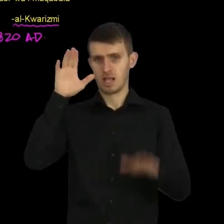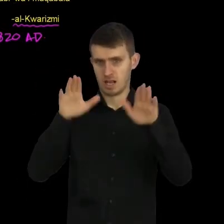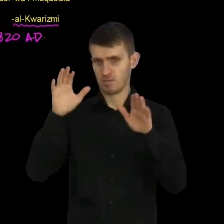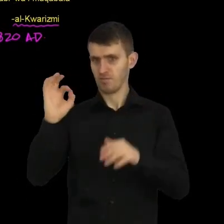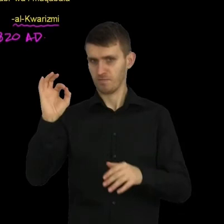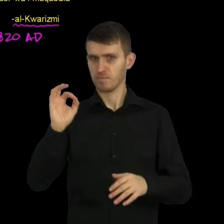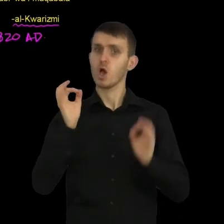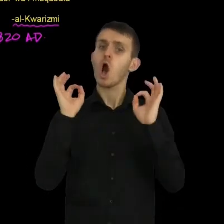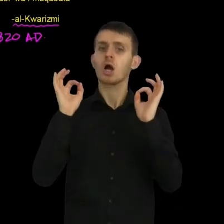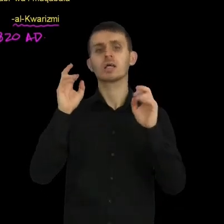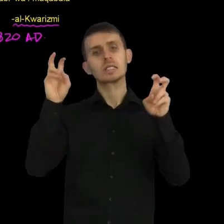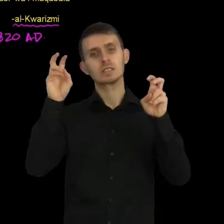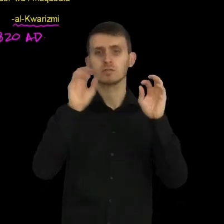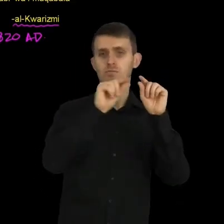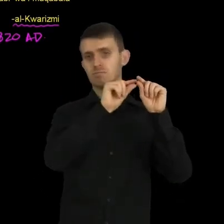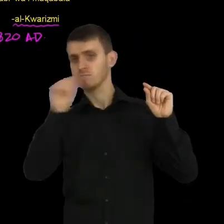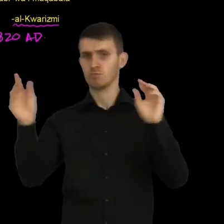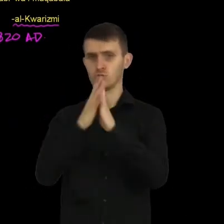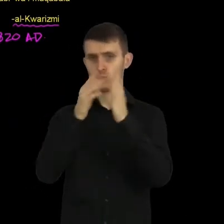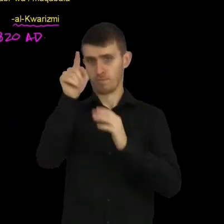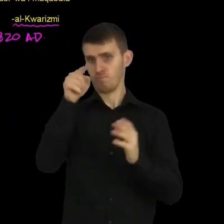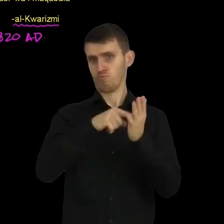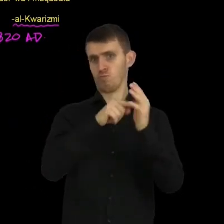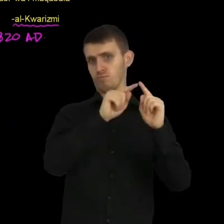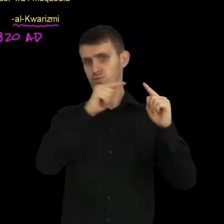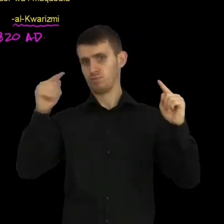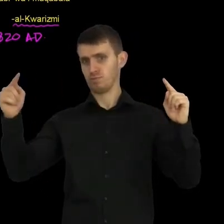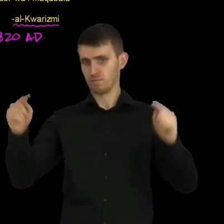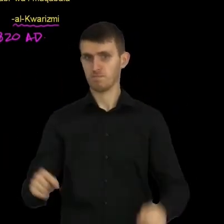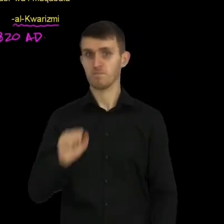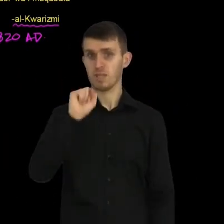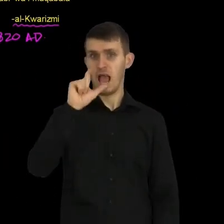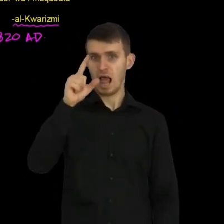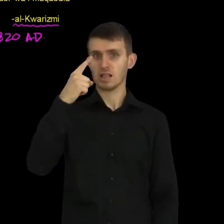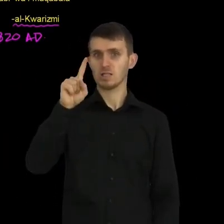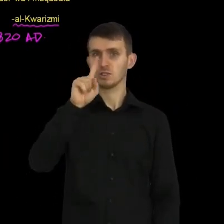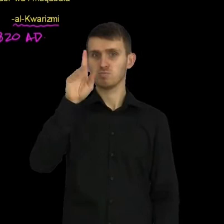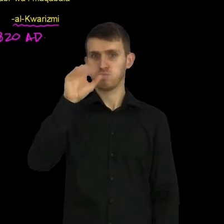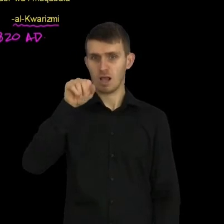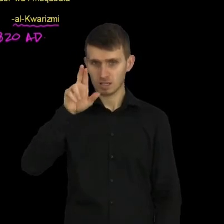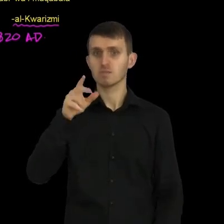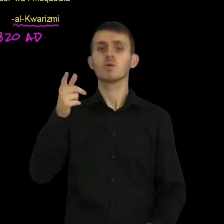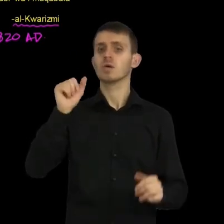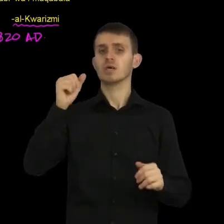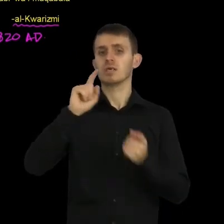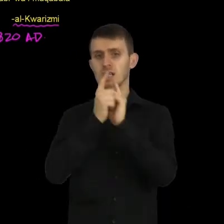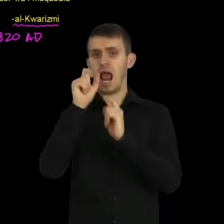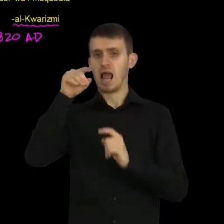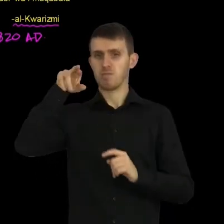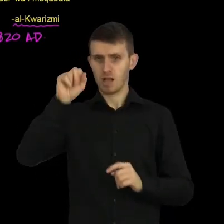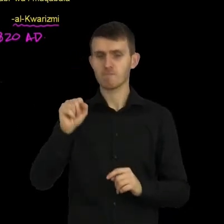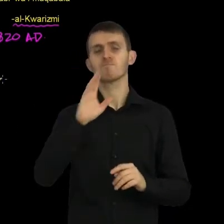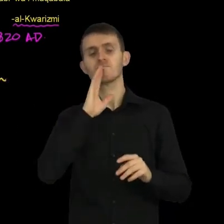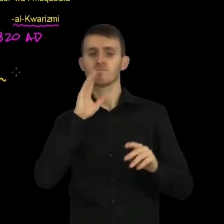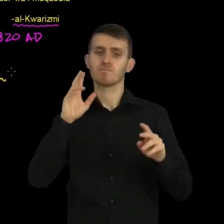algebra to arabskie słowo to jest oryginalny tytuł jego księgi w języku arabskim słowo algebry